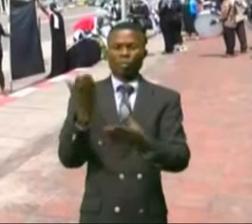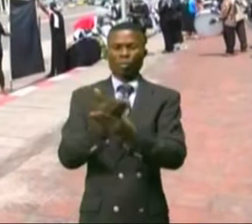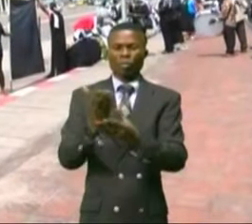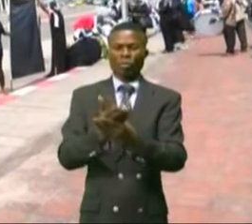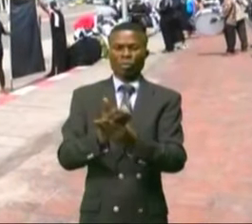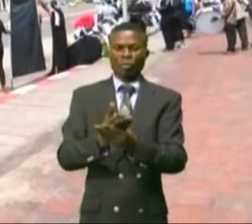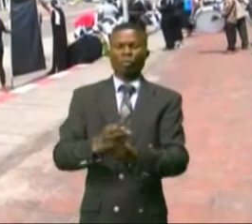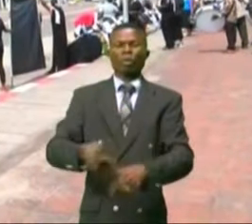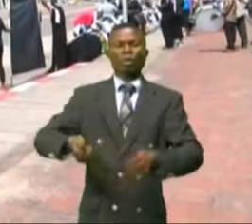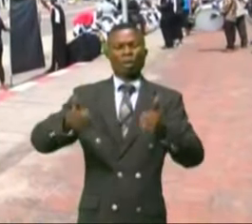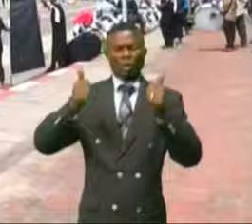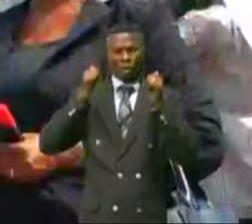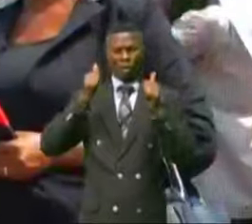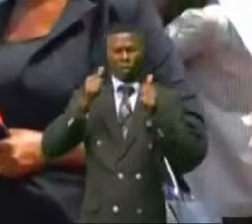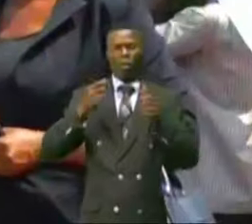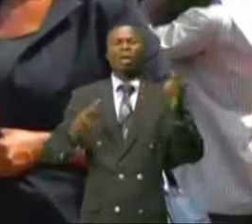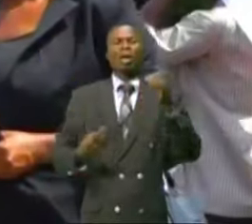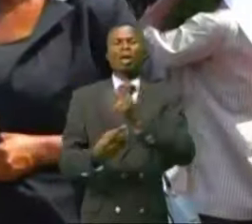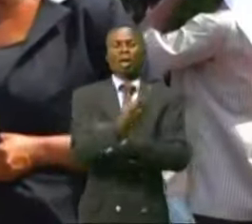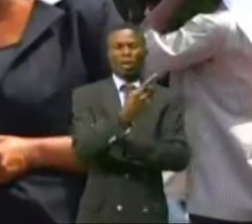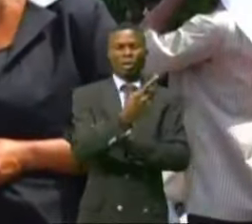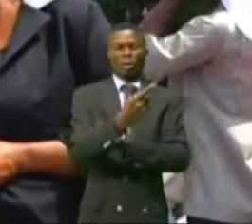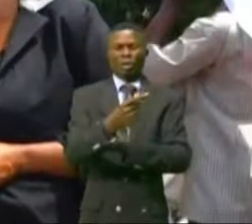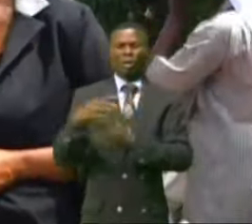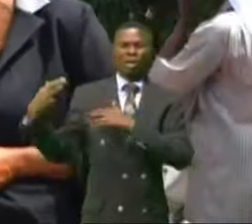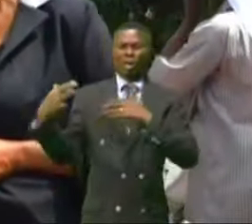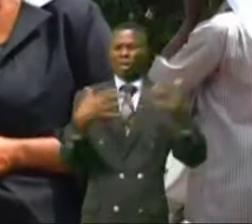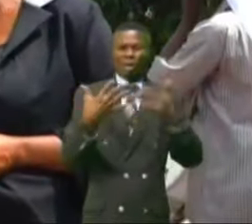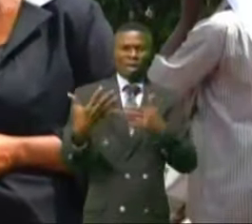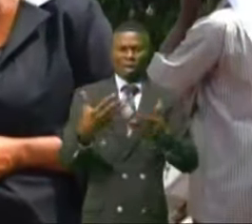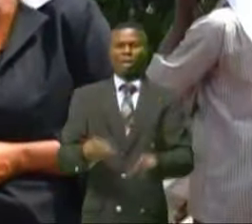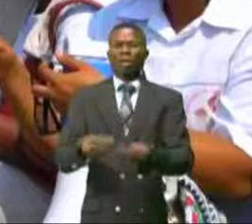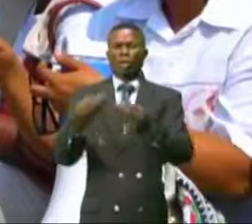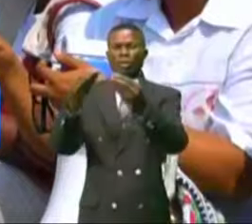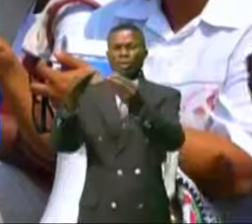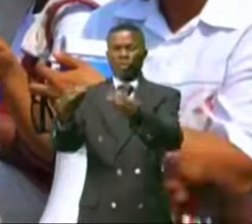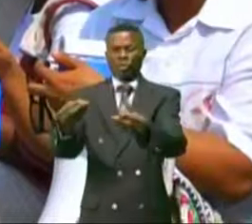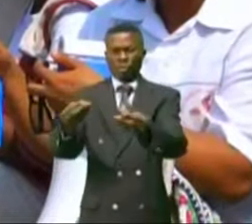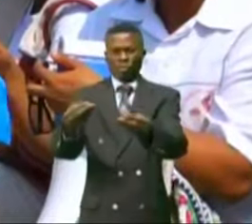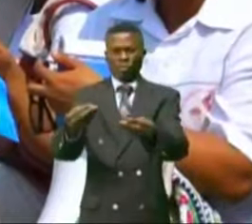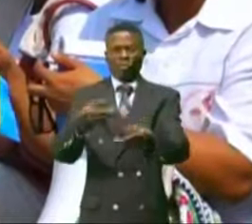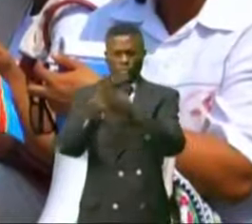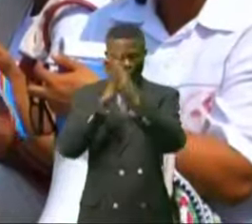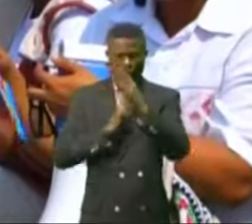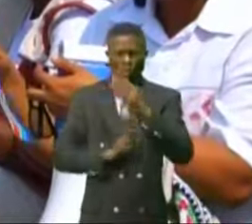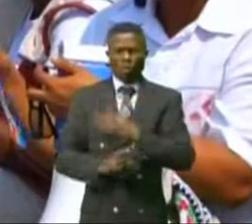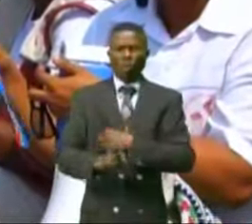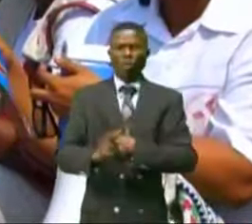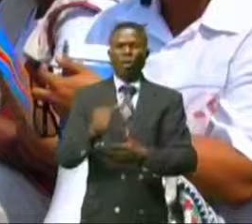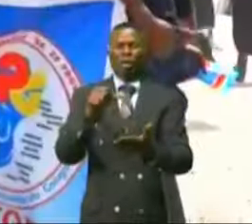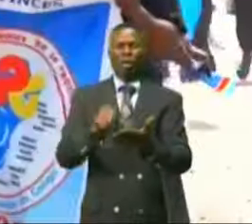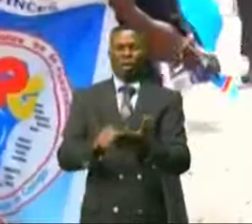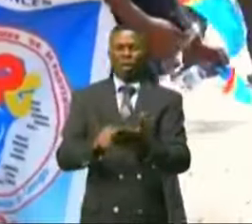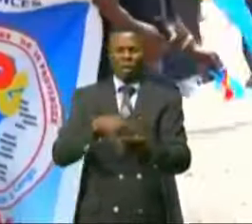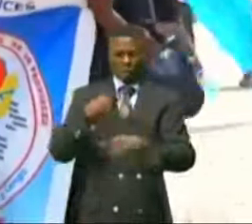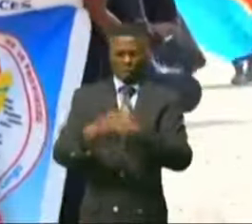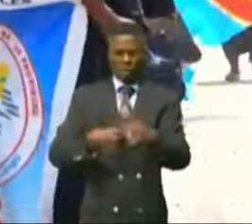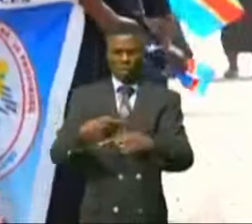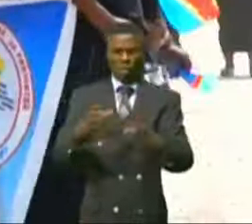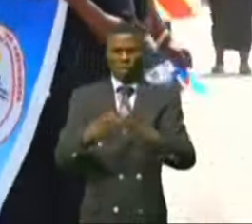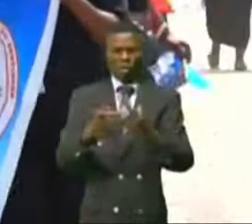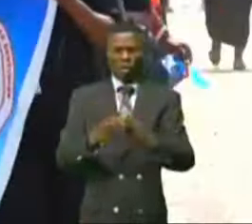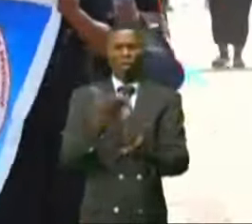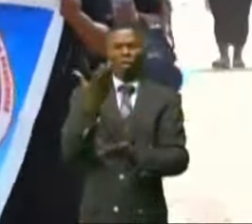de protestation et de dénonciation des atrocités a été déposé. En toute humilité, la requête a commencé avec